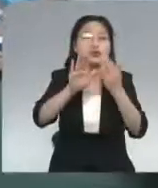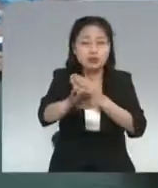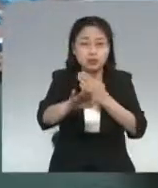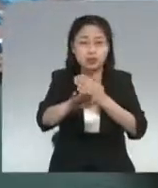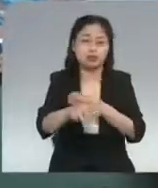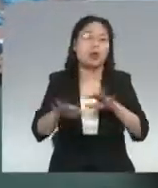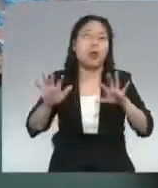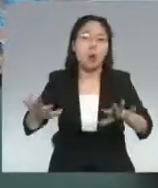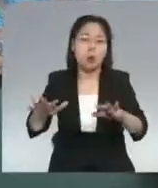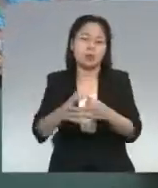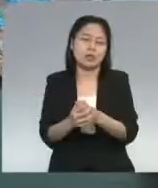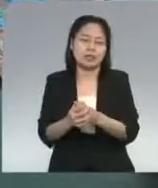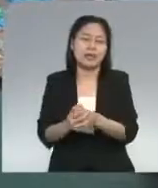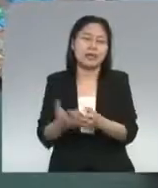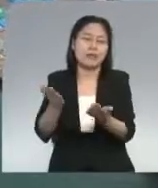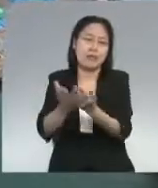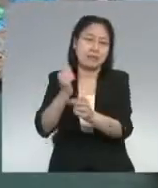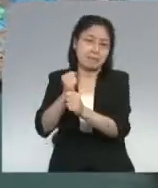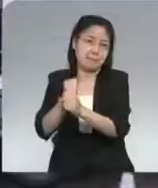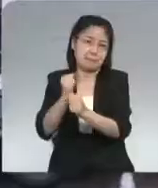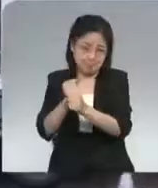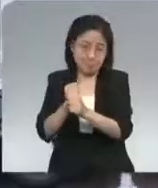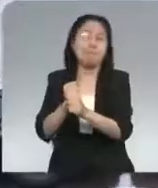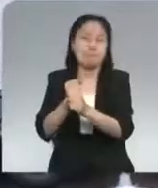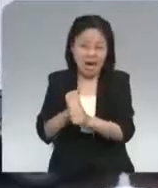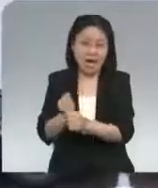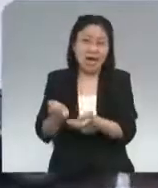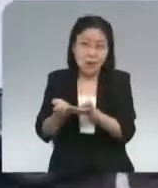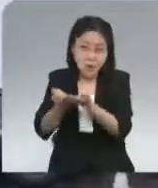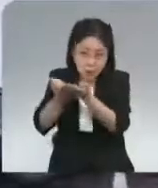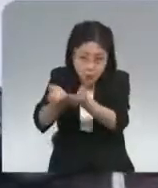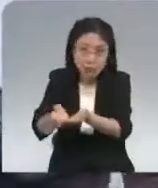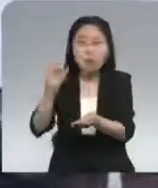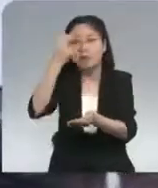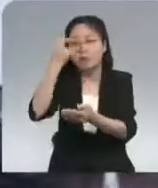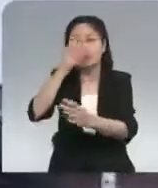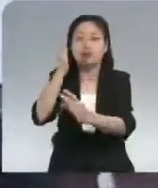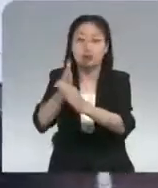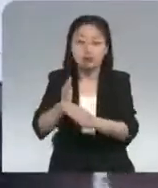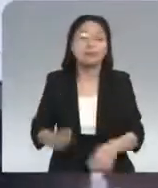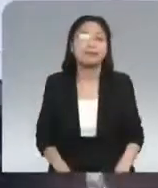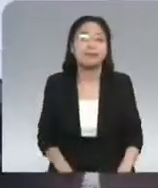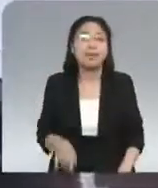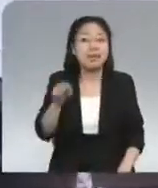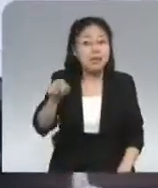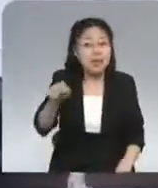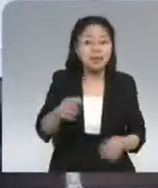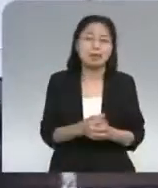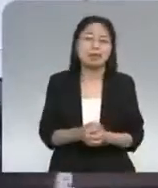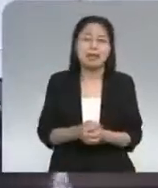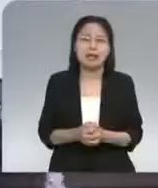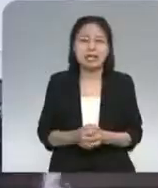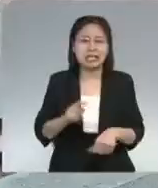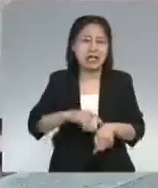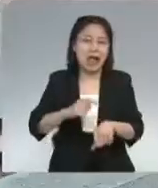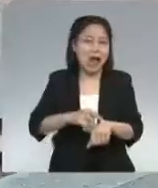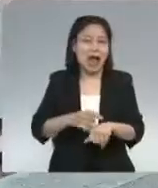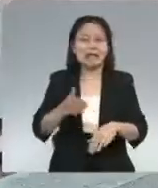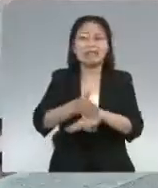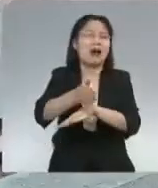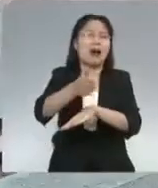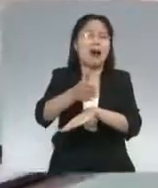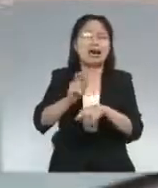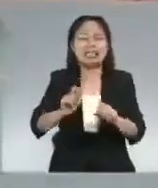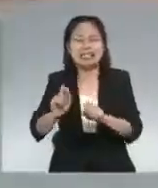de la performance. Ce navire est censé être livré fin octobre et le temps presse. Le géant sud-coréen et son